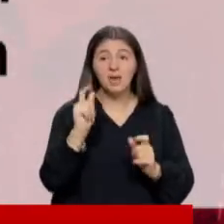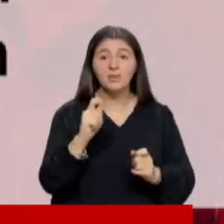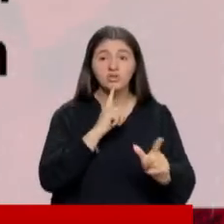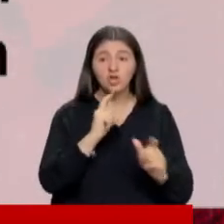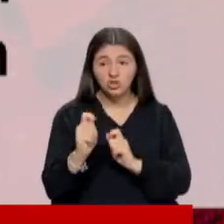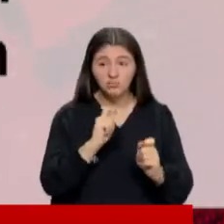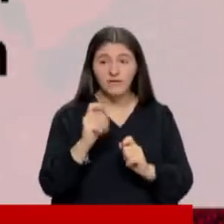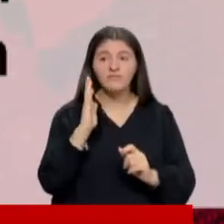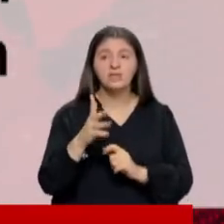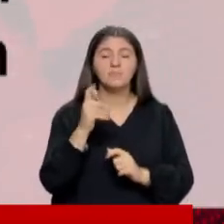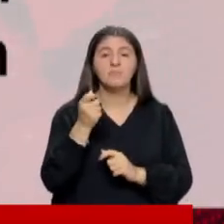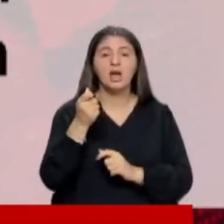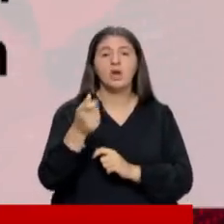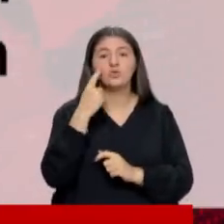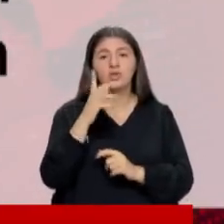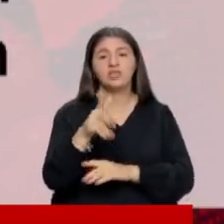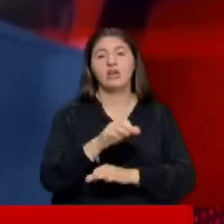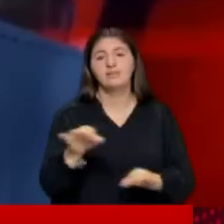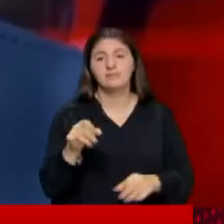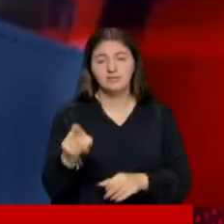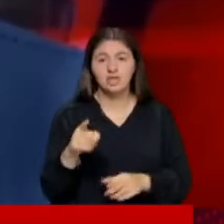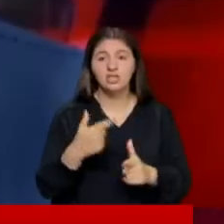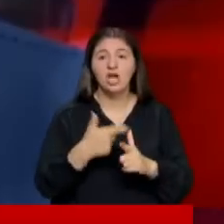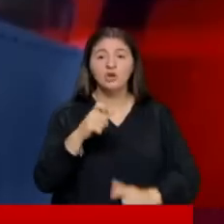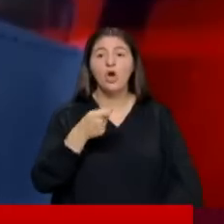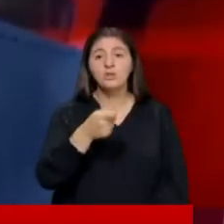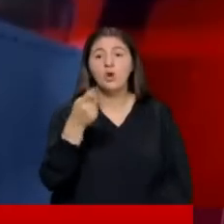yapılan sözleşmeler fazla miktar yönünden geçersizdir